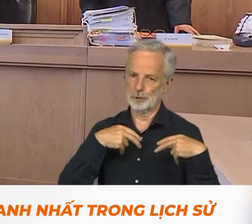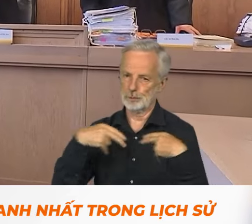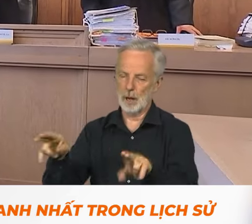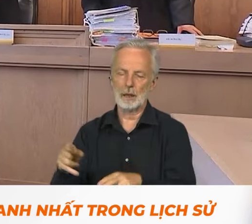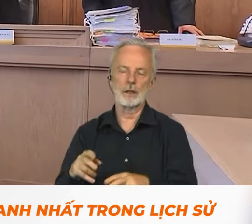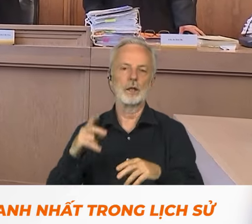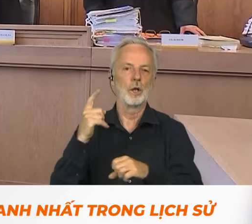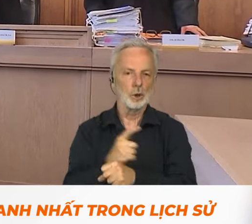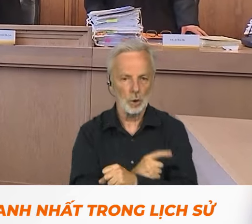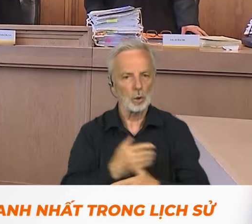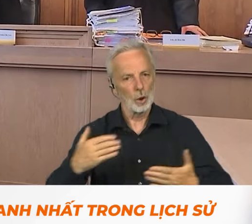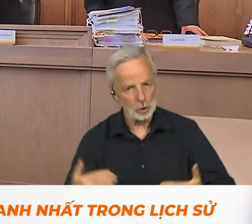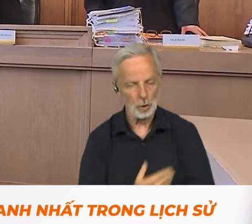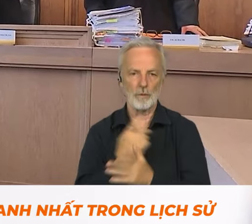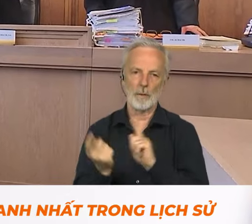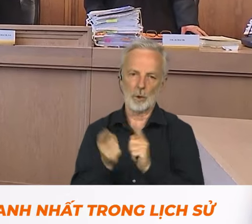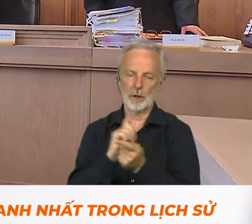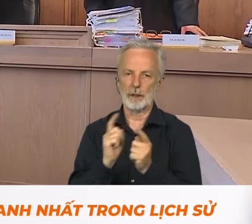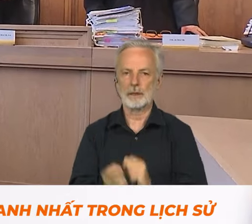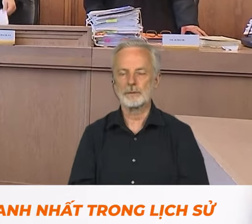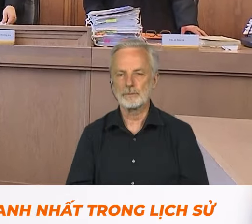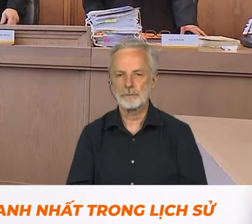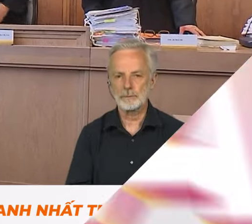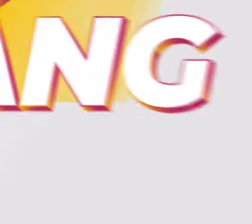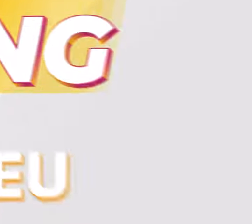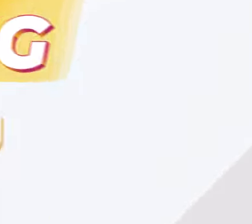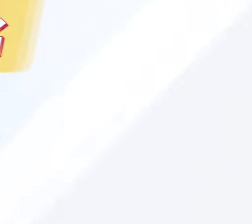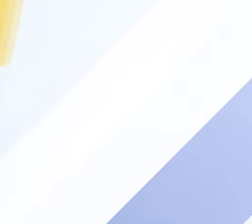tại, các tòa án ở Séc có tốc độ xử lý nhanh nhất trong lịch sử.